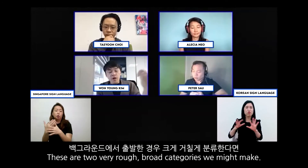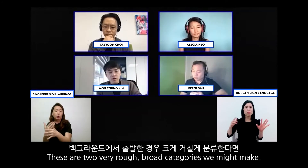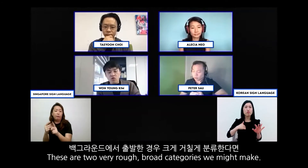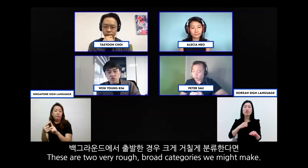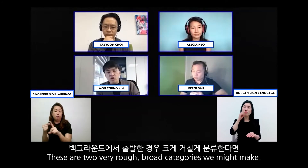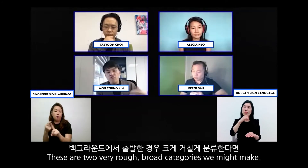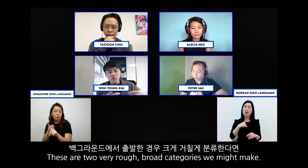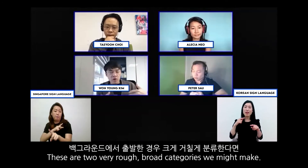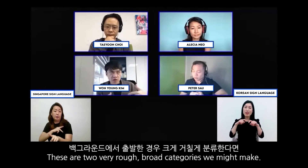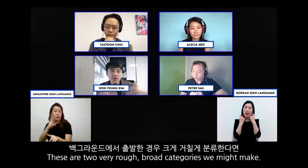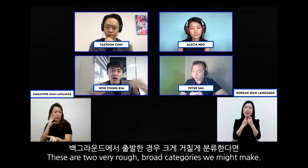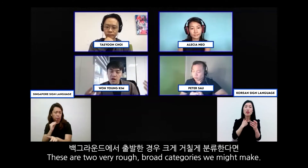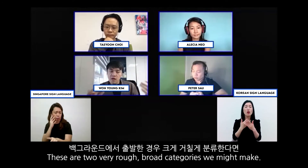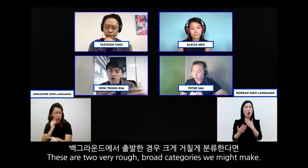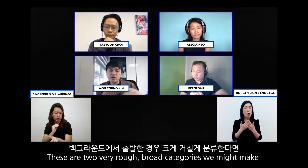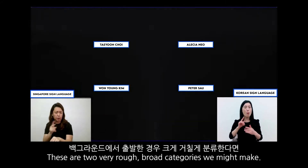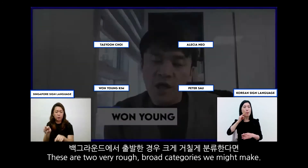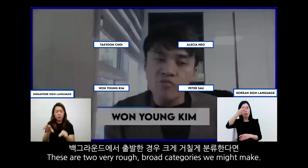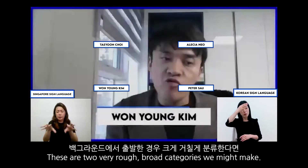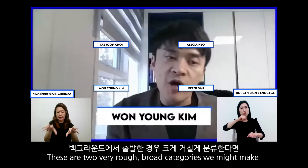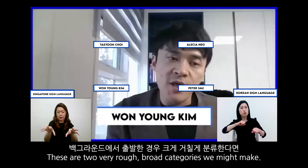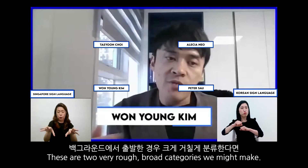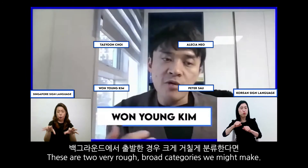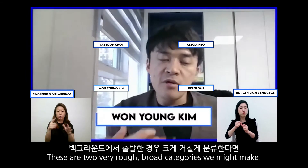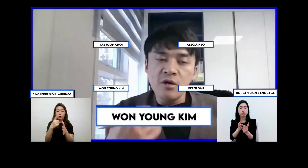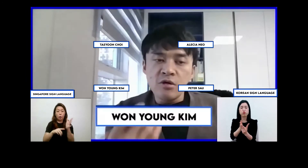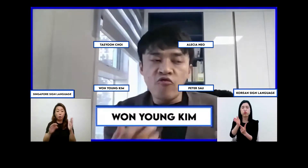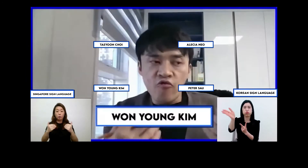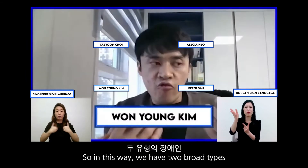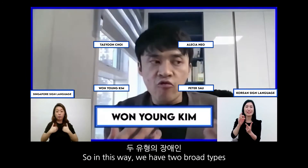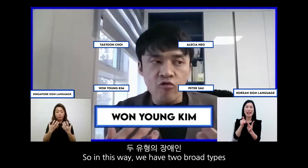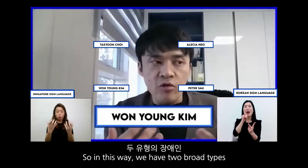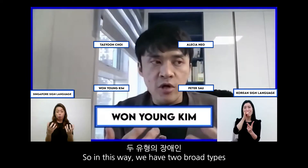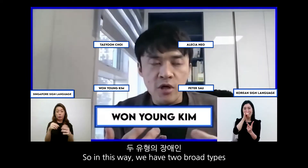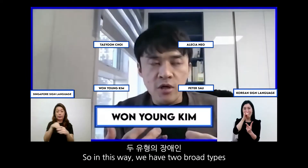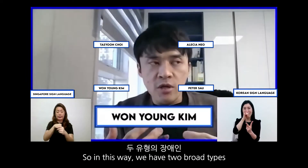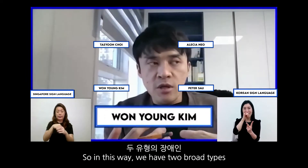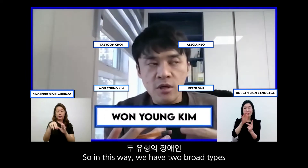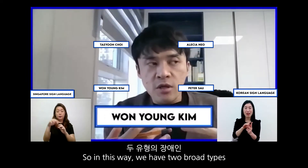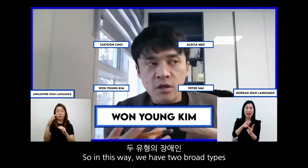백그라운드에서 출발한 경우 이렇게 크게 거칠게 분류한다면